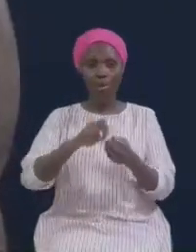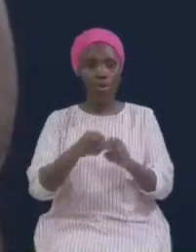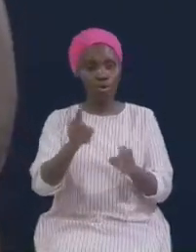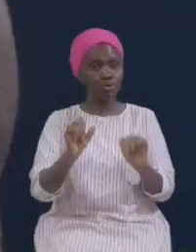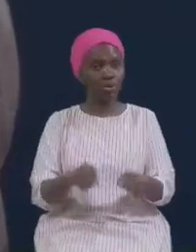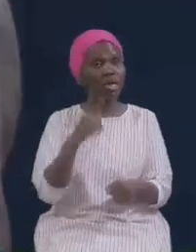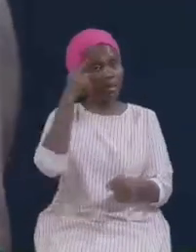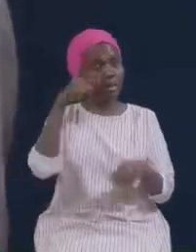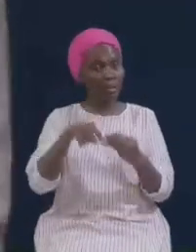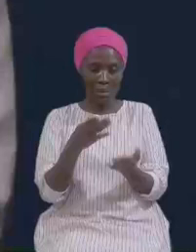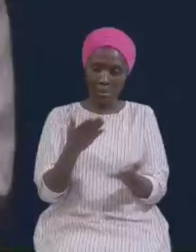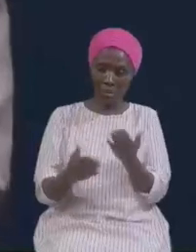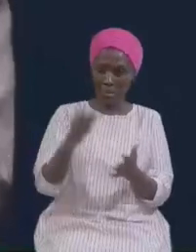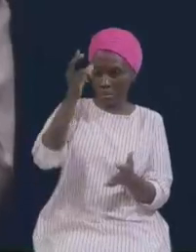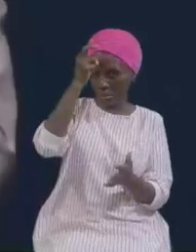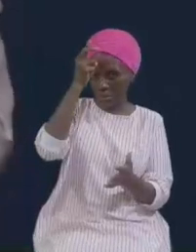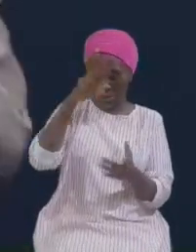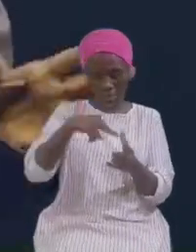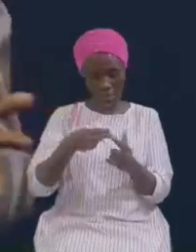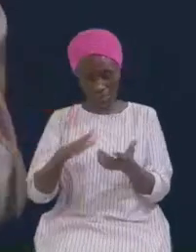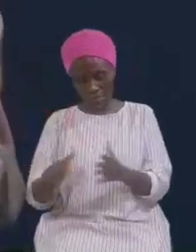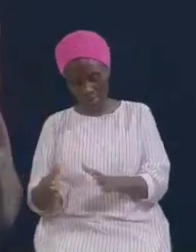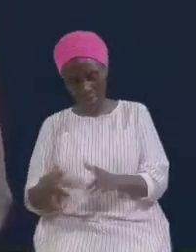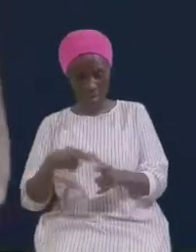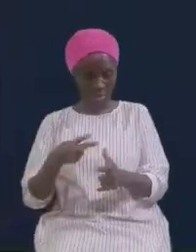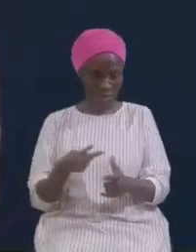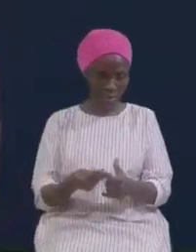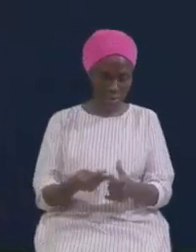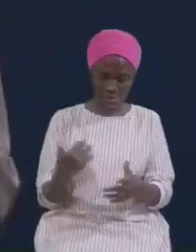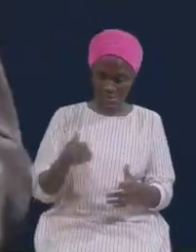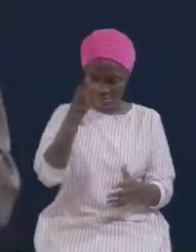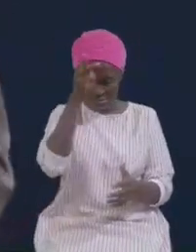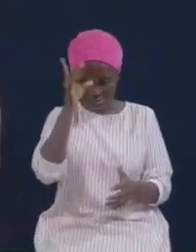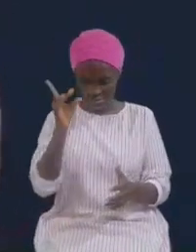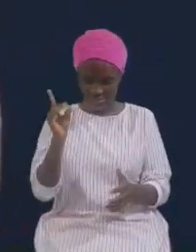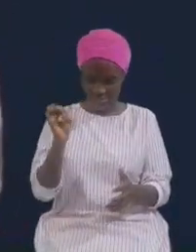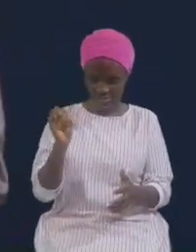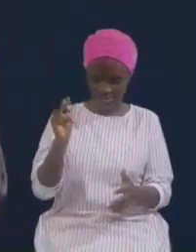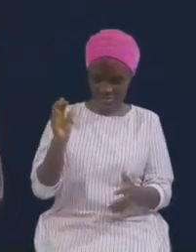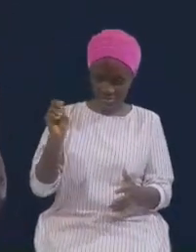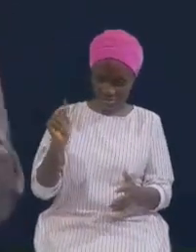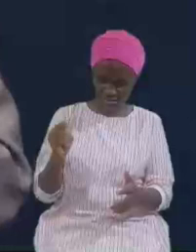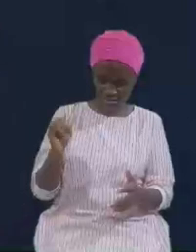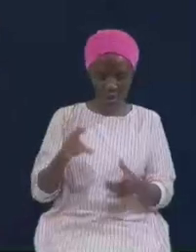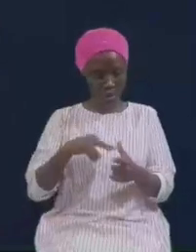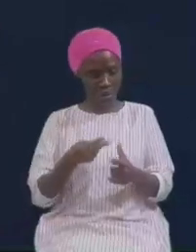penser, démoniaque ou la mort, ou démoniaque ou